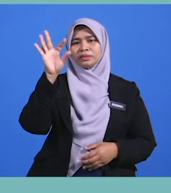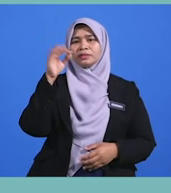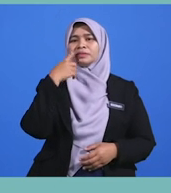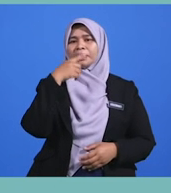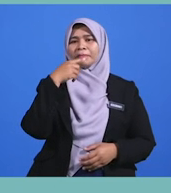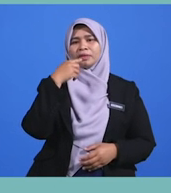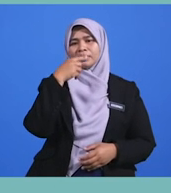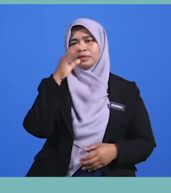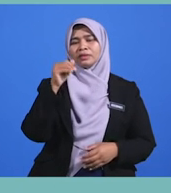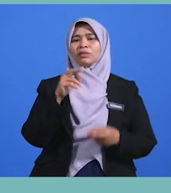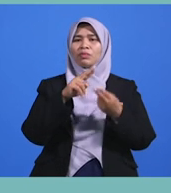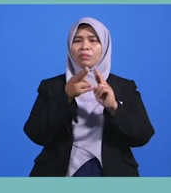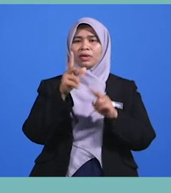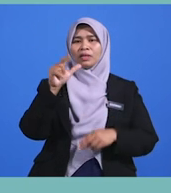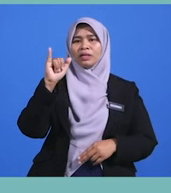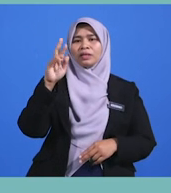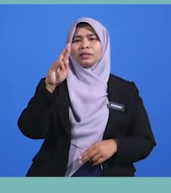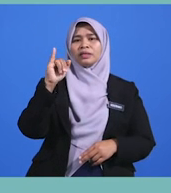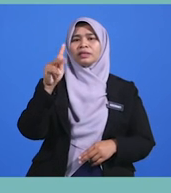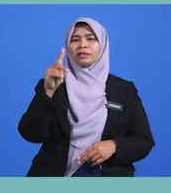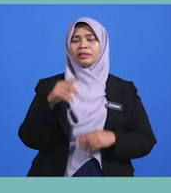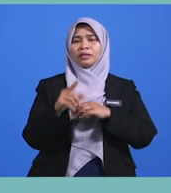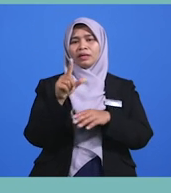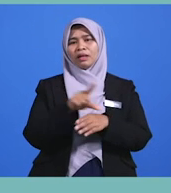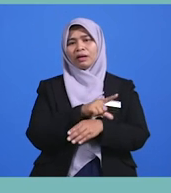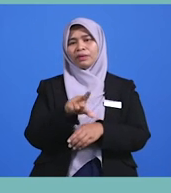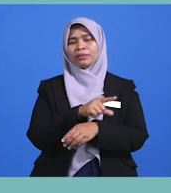Negaraku? Ya, Encik Saiful Bahari.